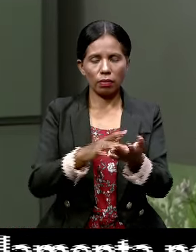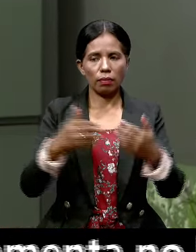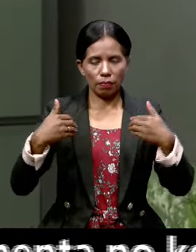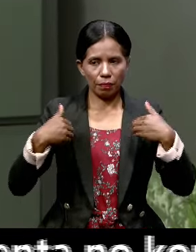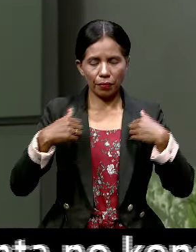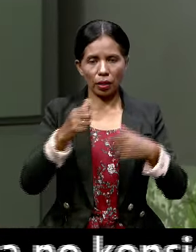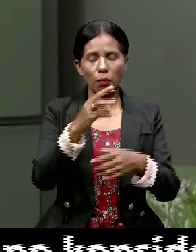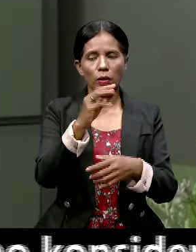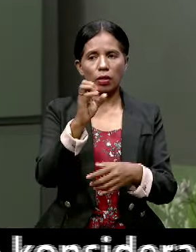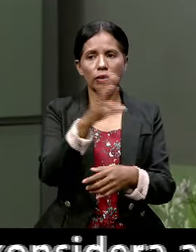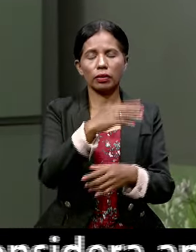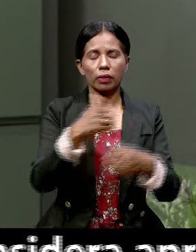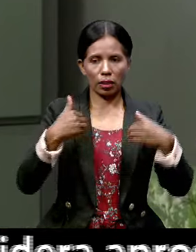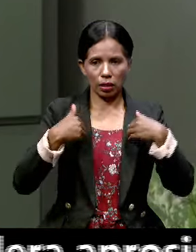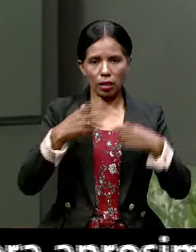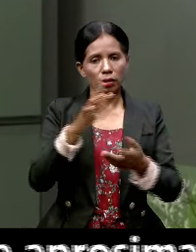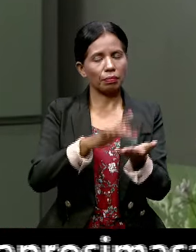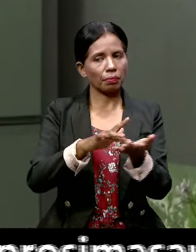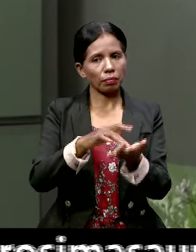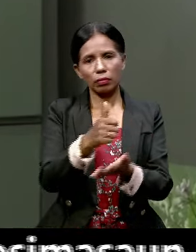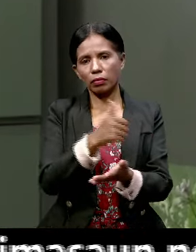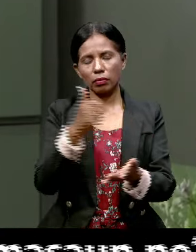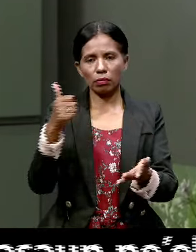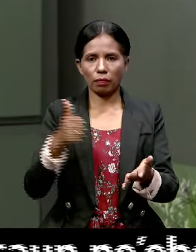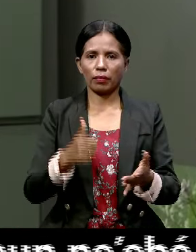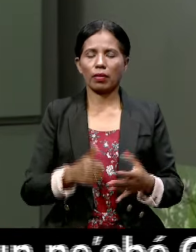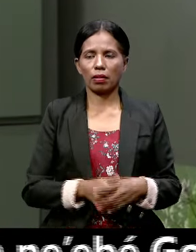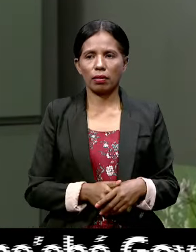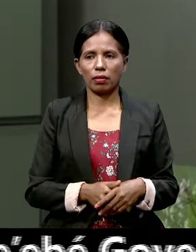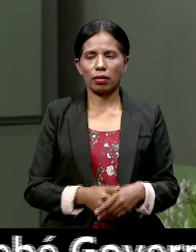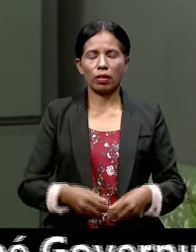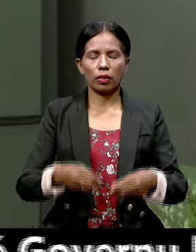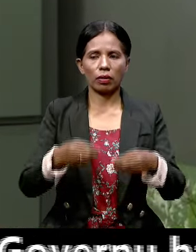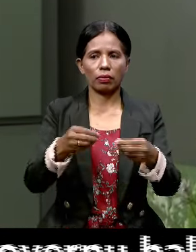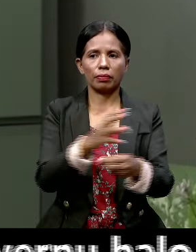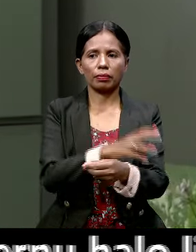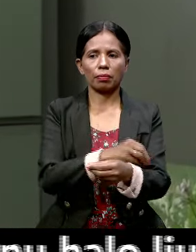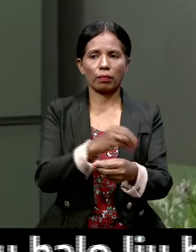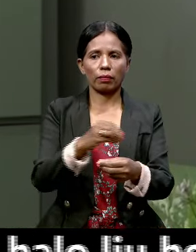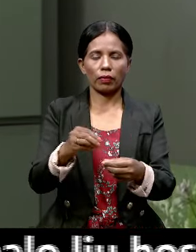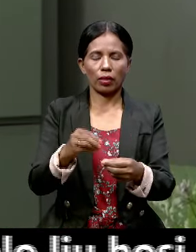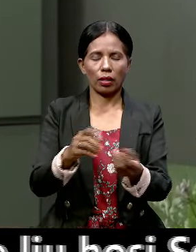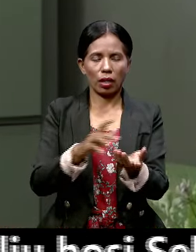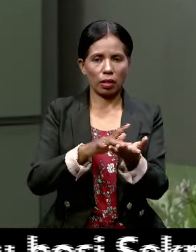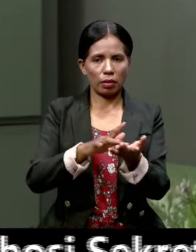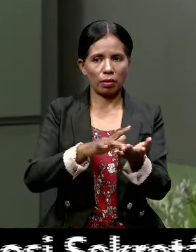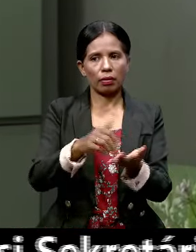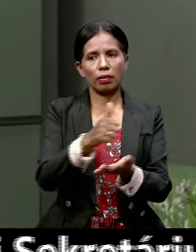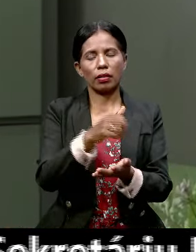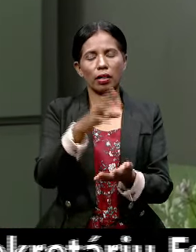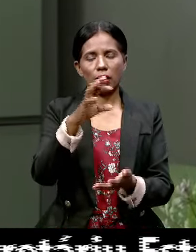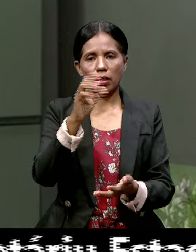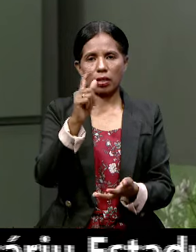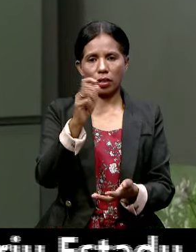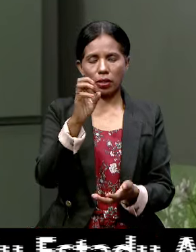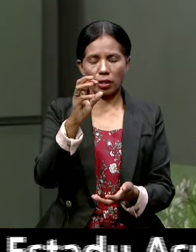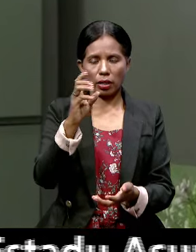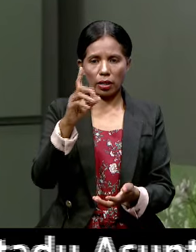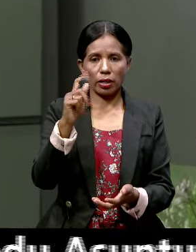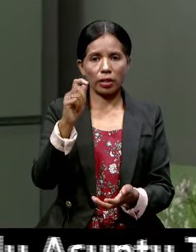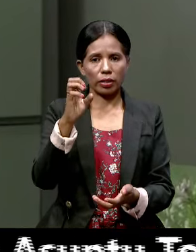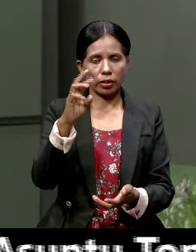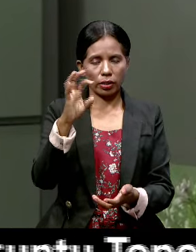ita iha ai moruk sil alternatif sil ba kotrimoxazol ka tetra saya eritromisin ida ni bele po pali